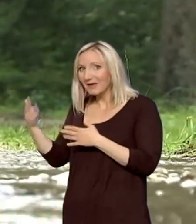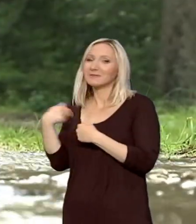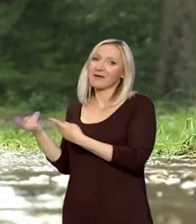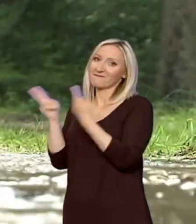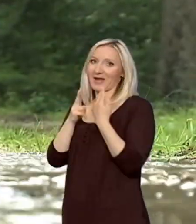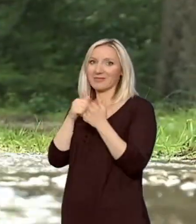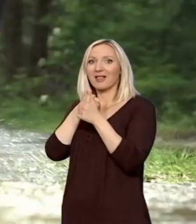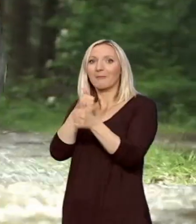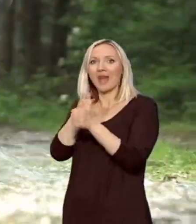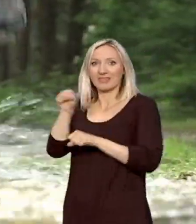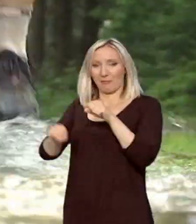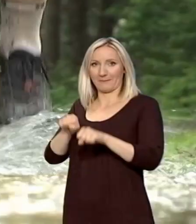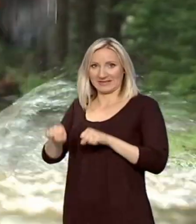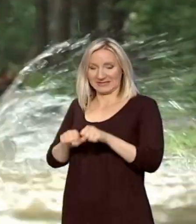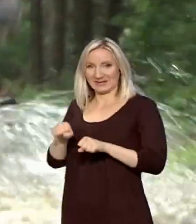biciklistima.